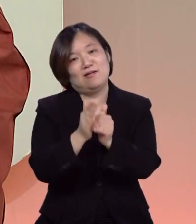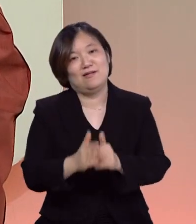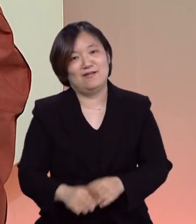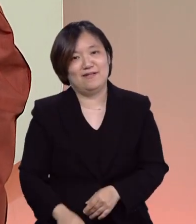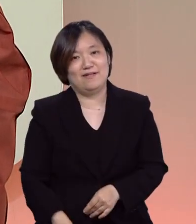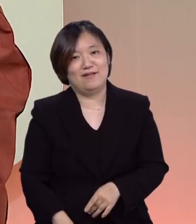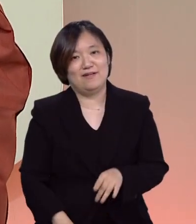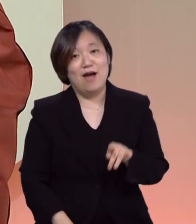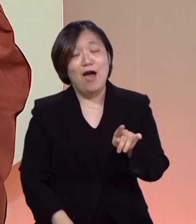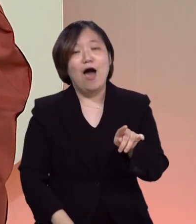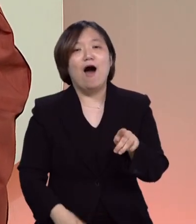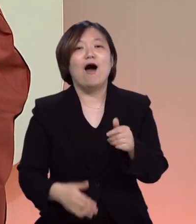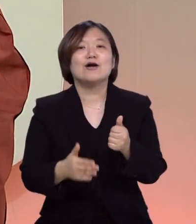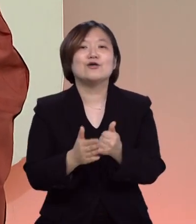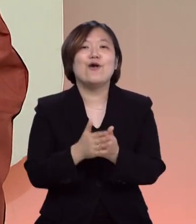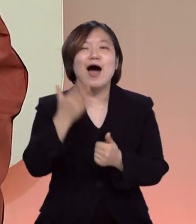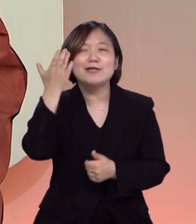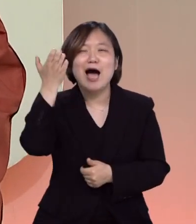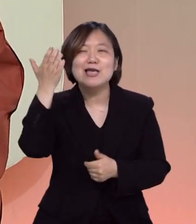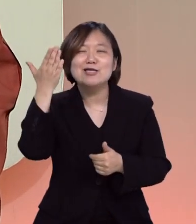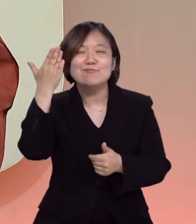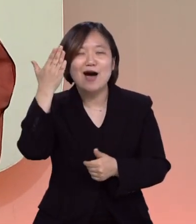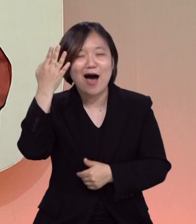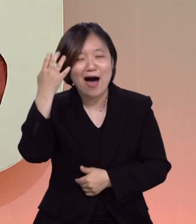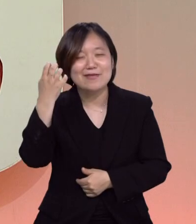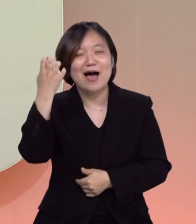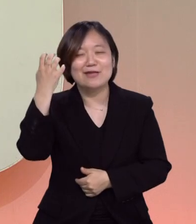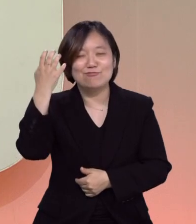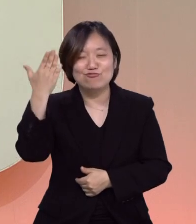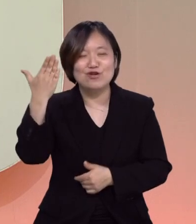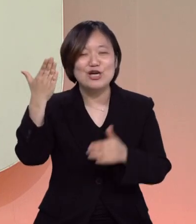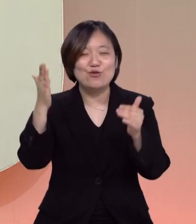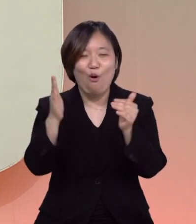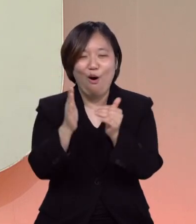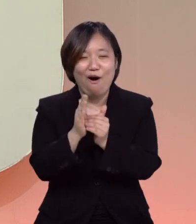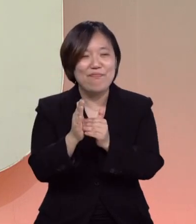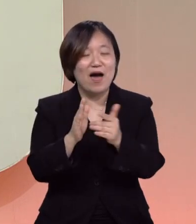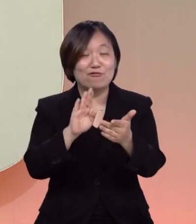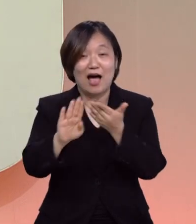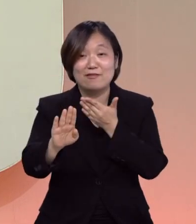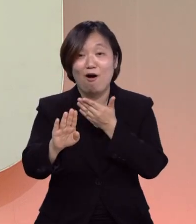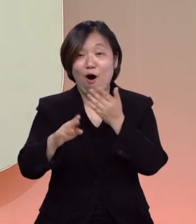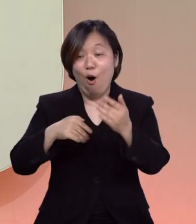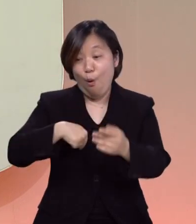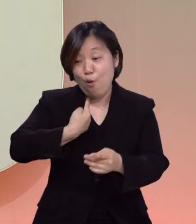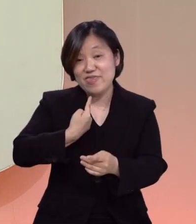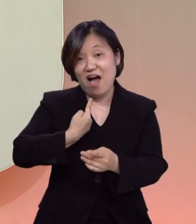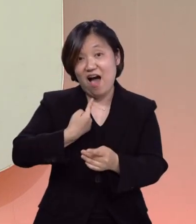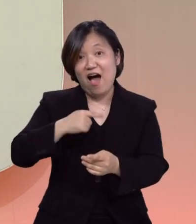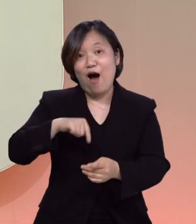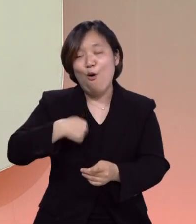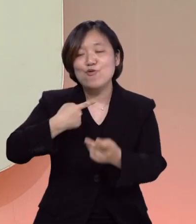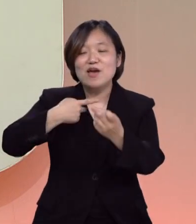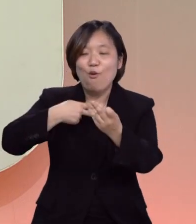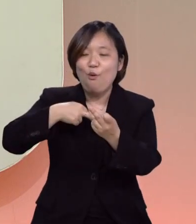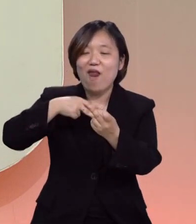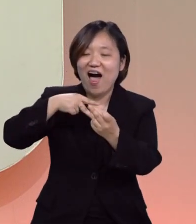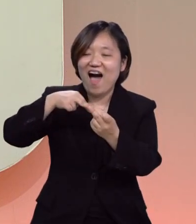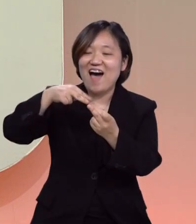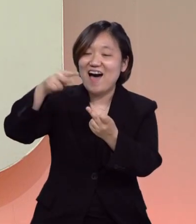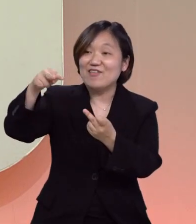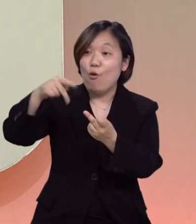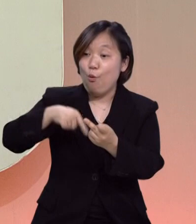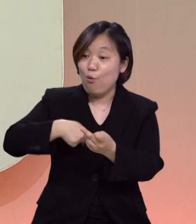성전함에 혼자서 드디어 혼자서 걸어서 성전함에 딱 올라서 상처 쓰니까 인사드리니까 성찰스에 딱 보면 사시는